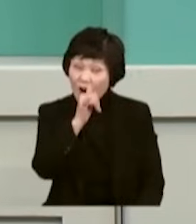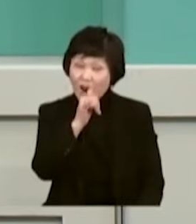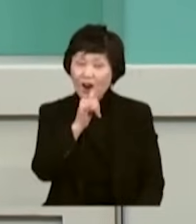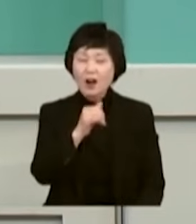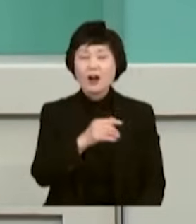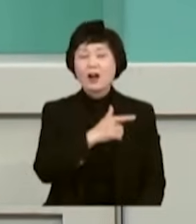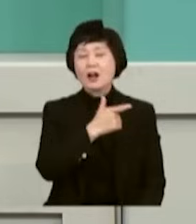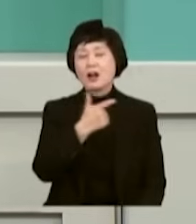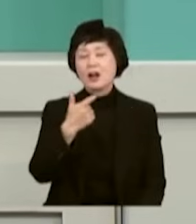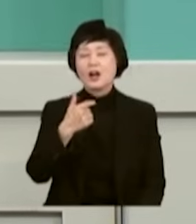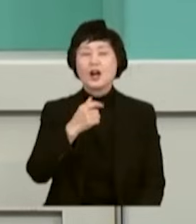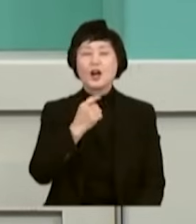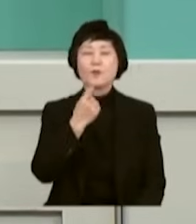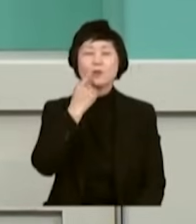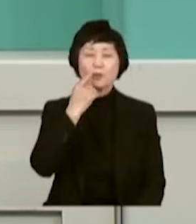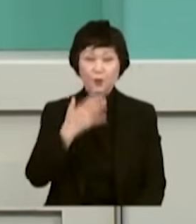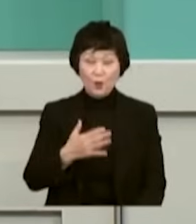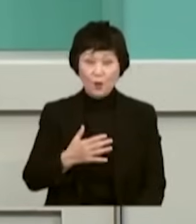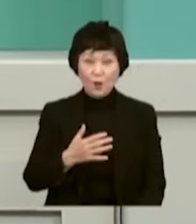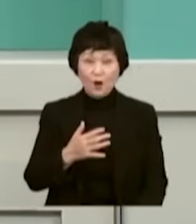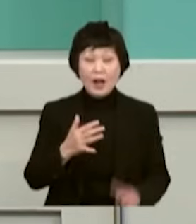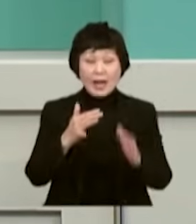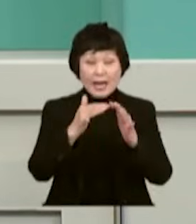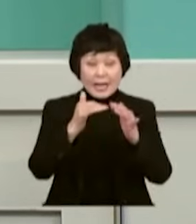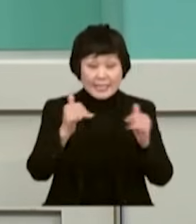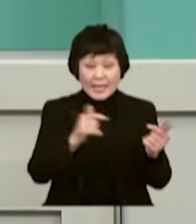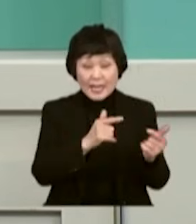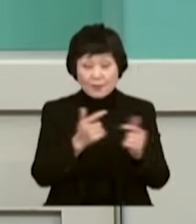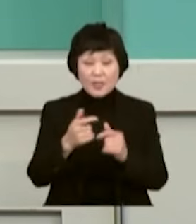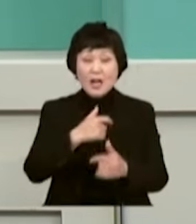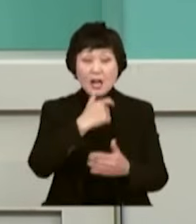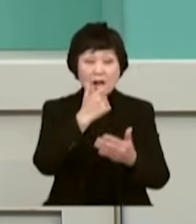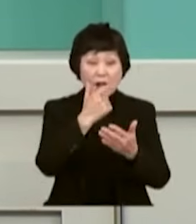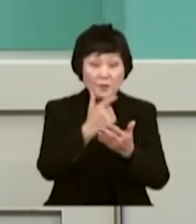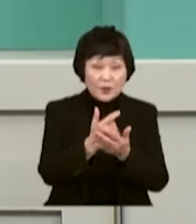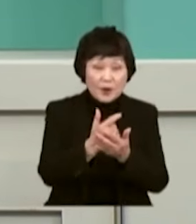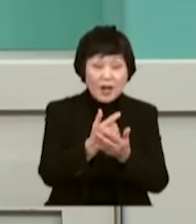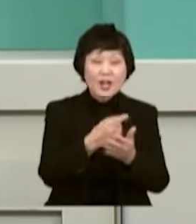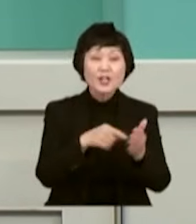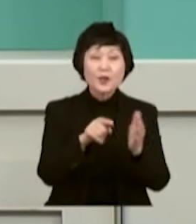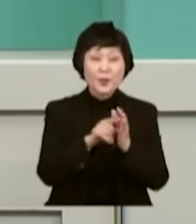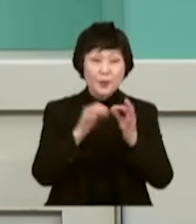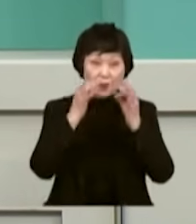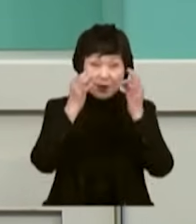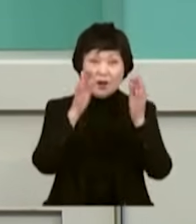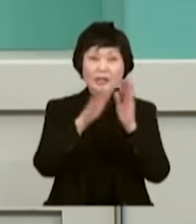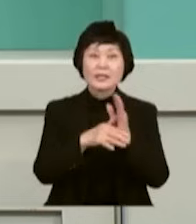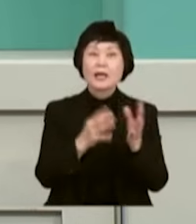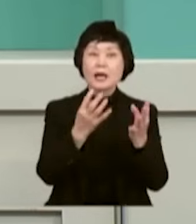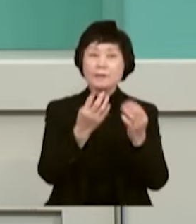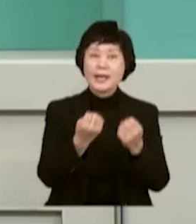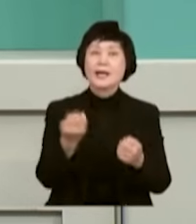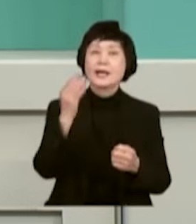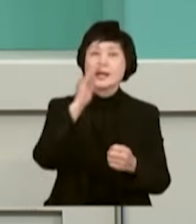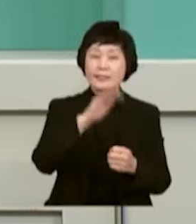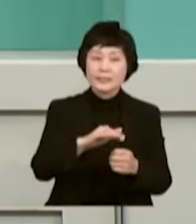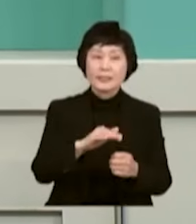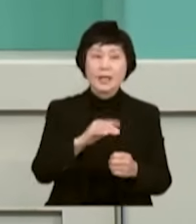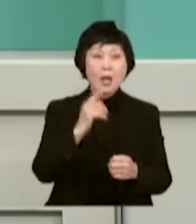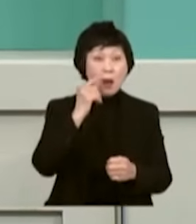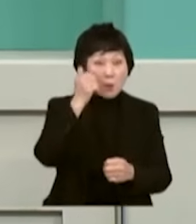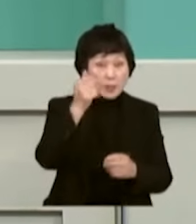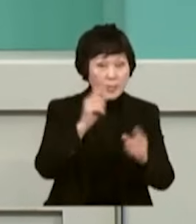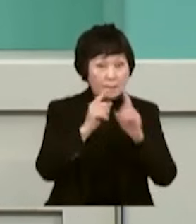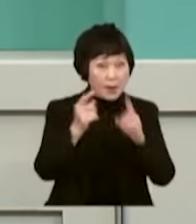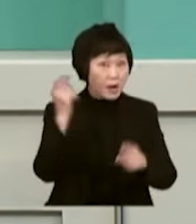때로는 살아가다가 우리가 사람을 감동시키려고 노력할 때가 많잖아요. 그런데 목사님의 말씀을 들으면서 하나님을 감동시키는 목회를